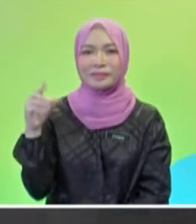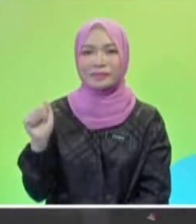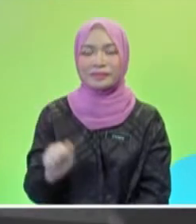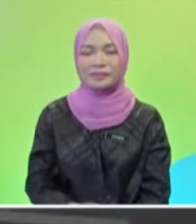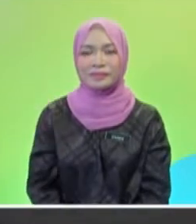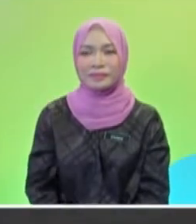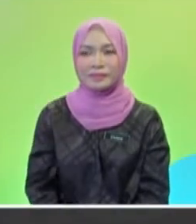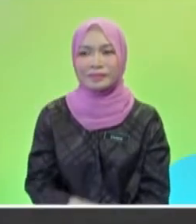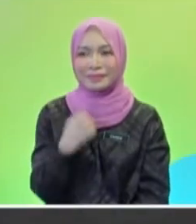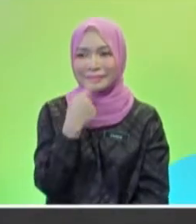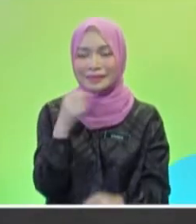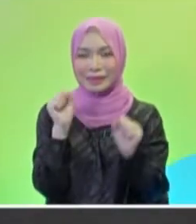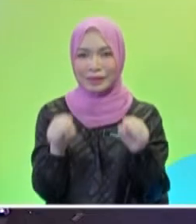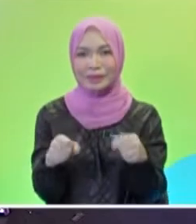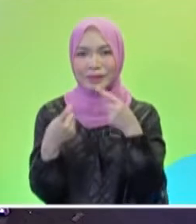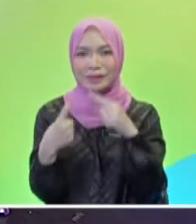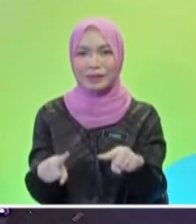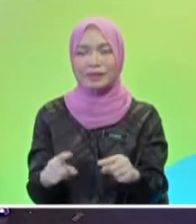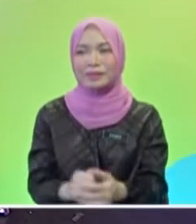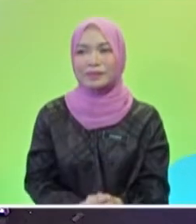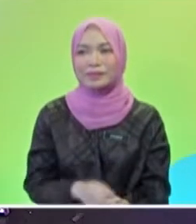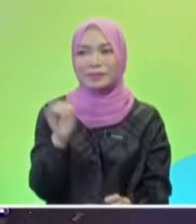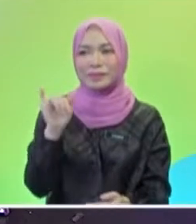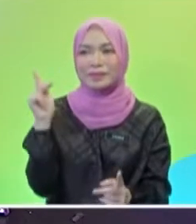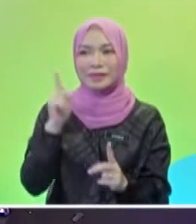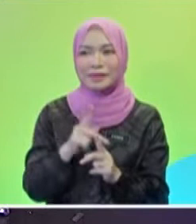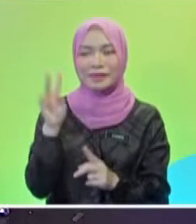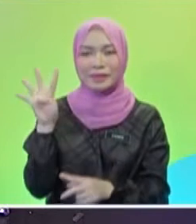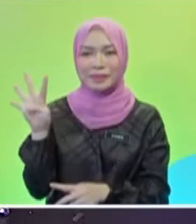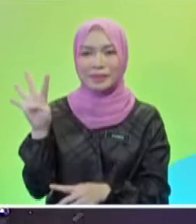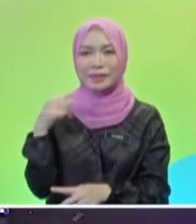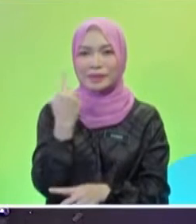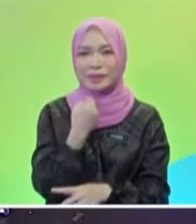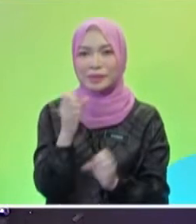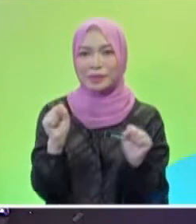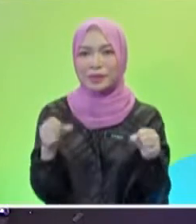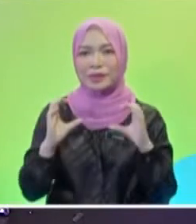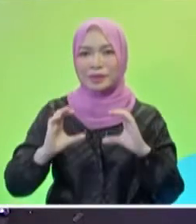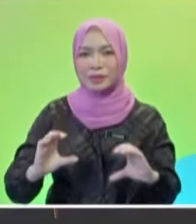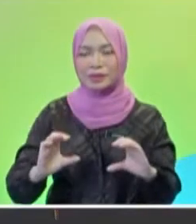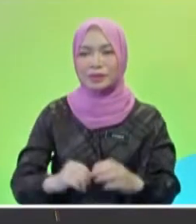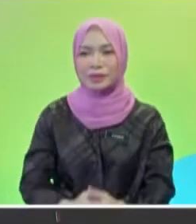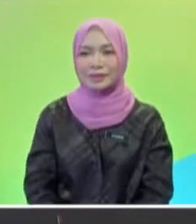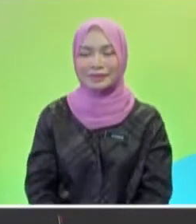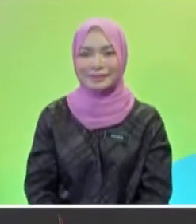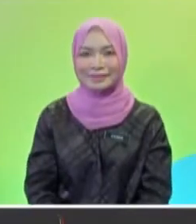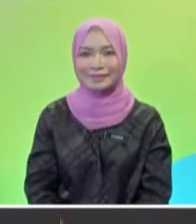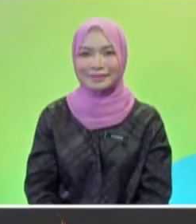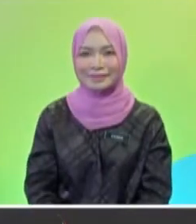ayam keempat sebelumnya Wow enak coba-coba yang dipilih kaki-kaki silakan